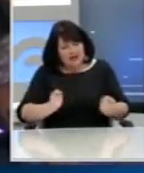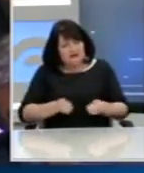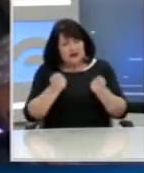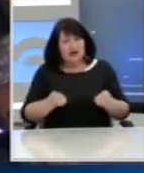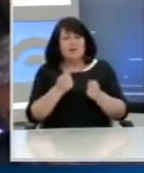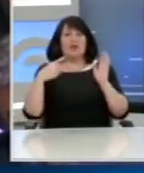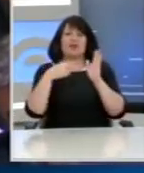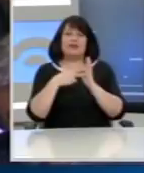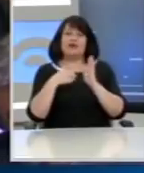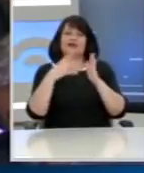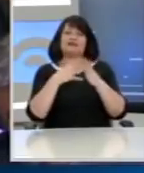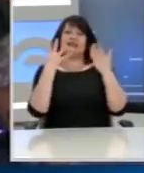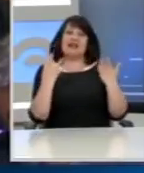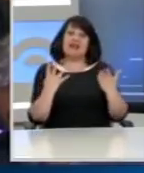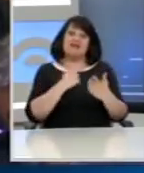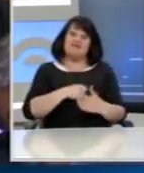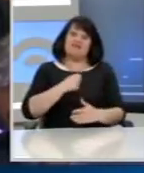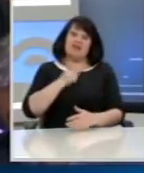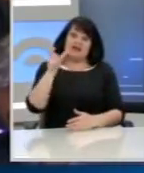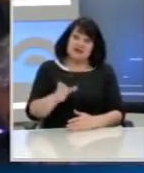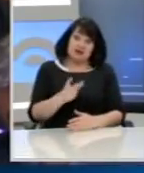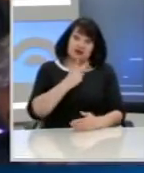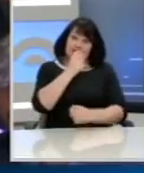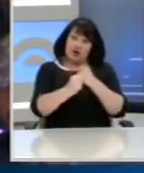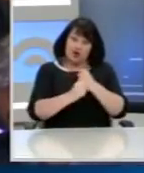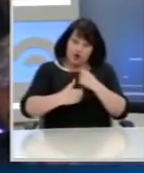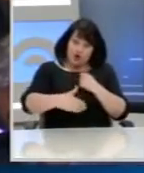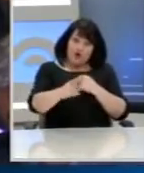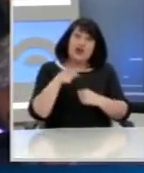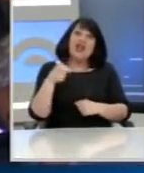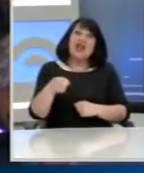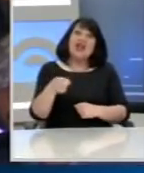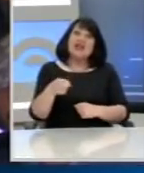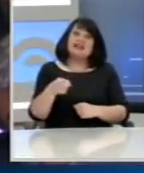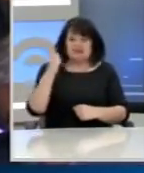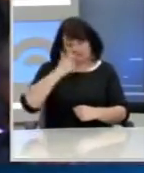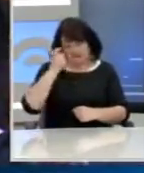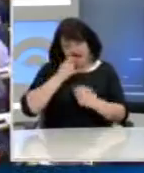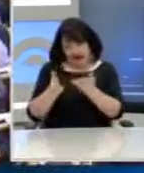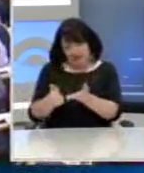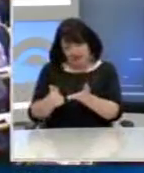το 2019 δυστυχώς σε 2 χρόνια από τώρα θα είσαστε για κλάματα, κύριε Πρόεδρε.